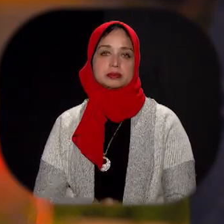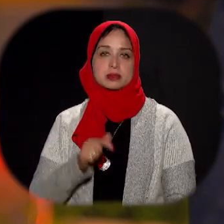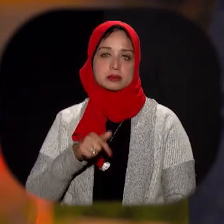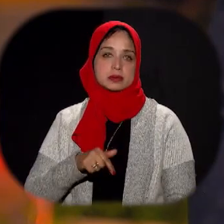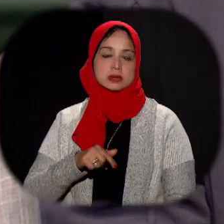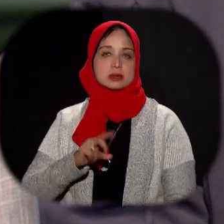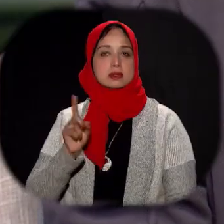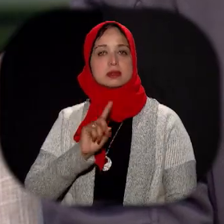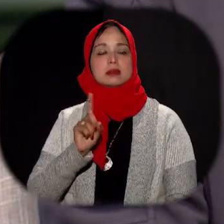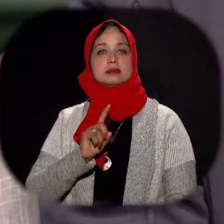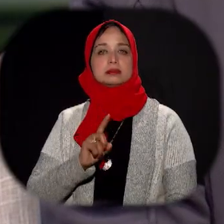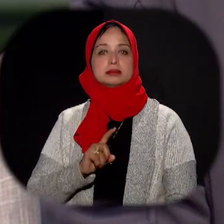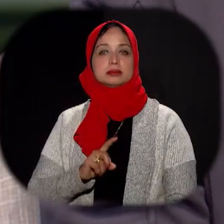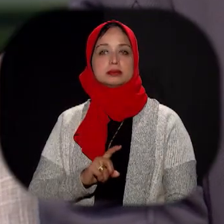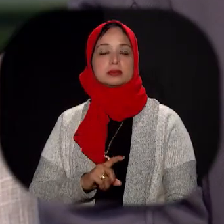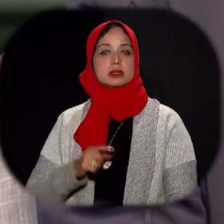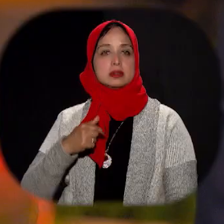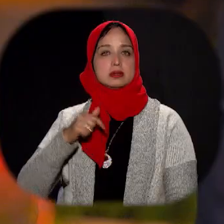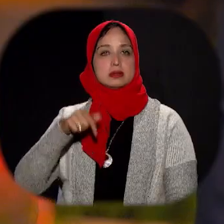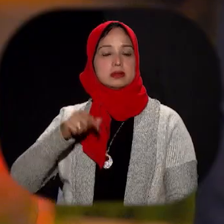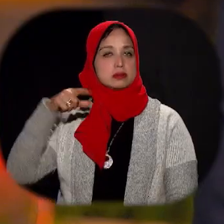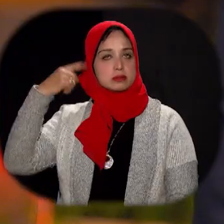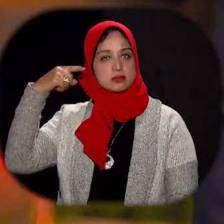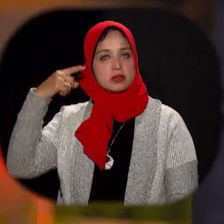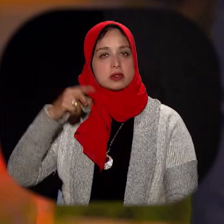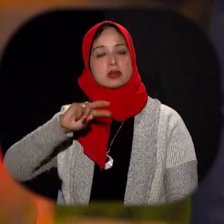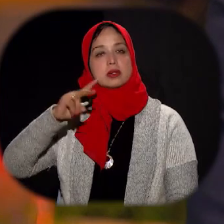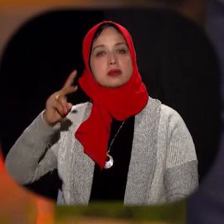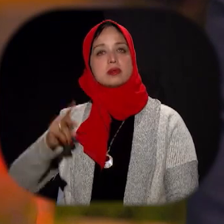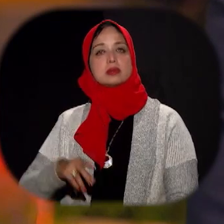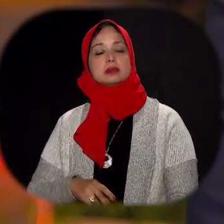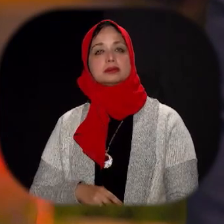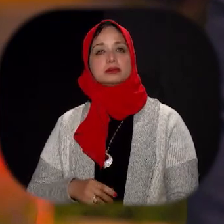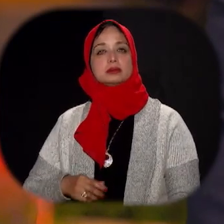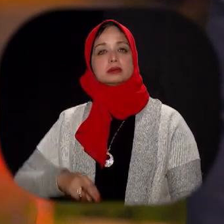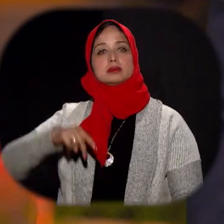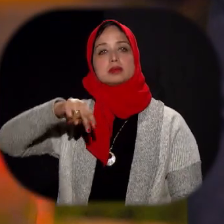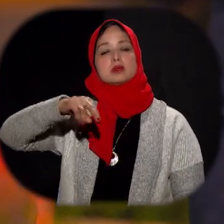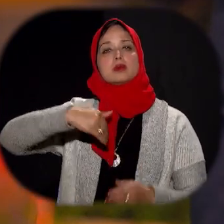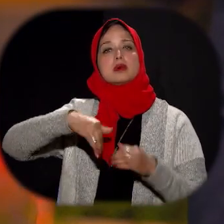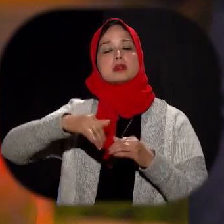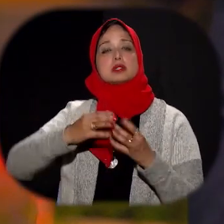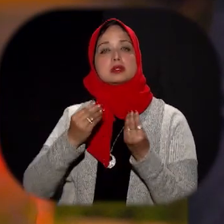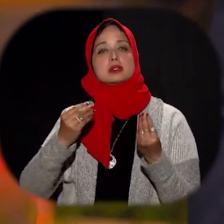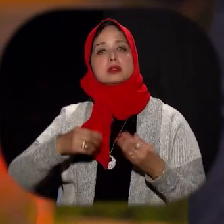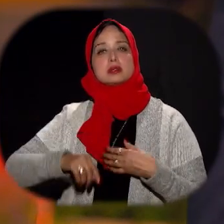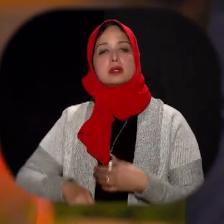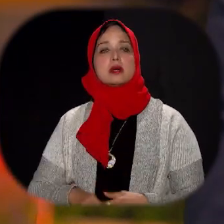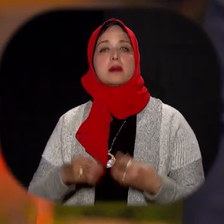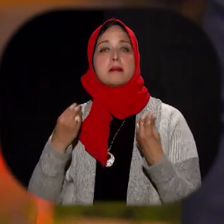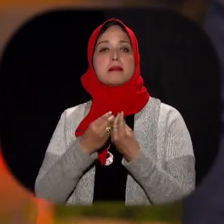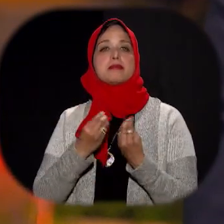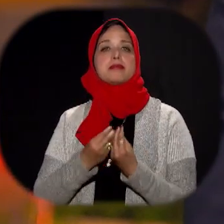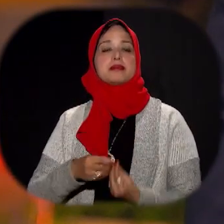دلوقتي ده بقى الجديد اللي انتوا تفكروا فيه اه ده اللي احنا بنفكر فيه بجانب ان لسه مشوار طويل احنا عندنا تقريبا 100000 كتاب يقدروا